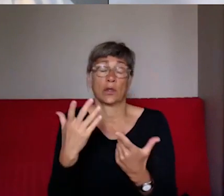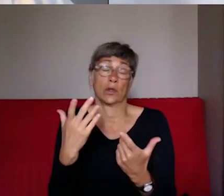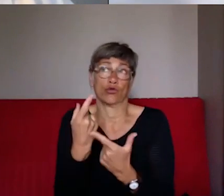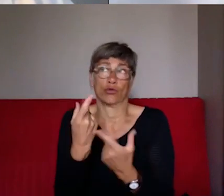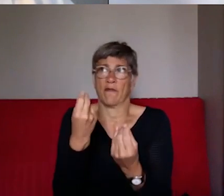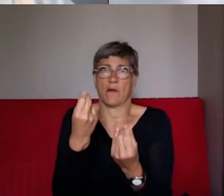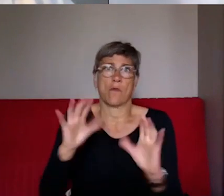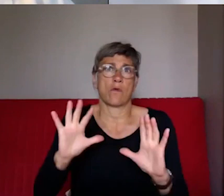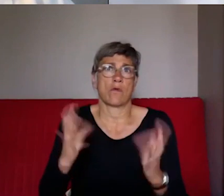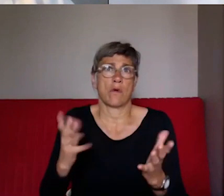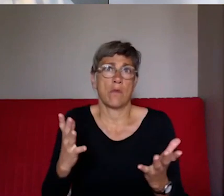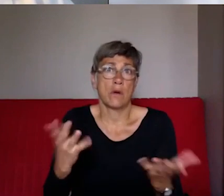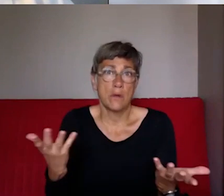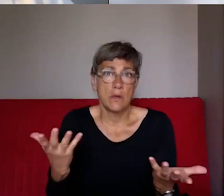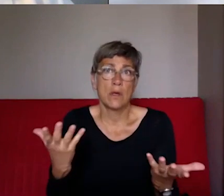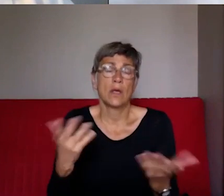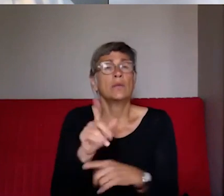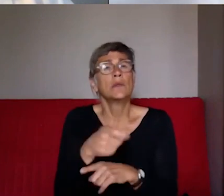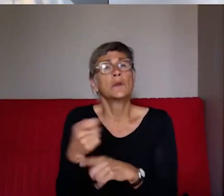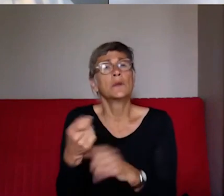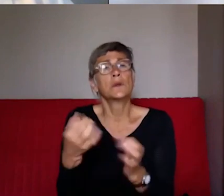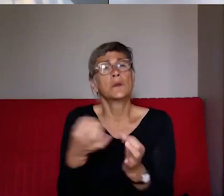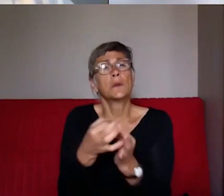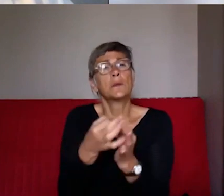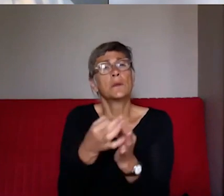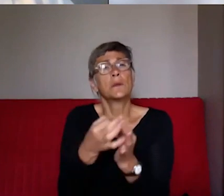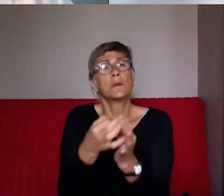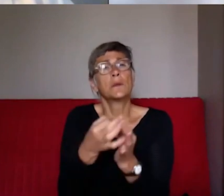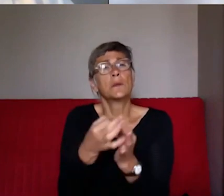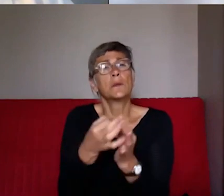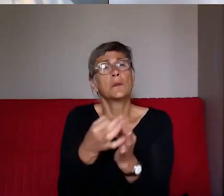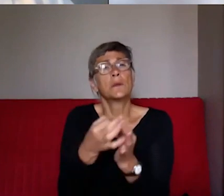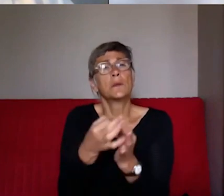sûr qu'un bilan de compétences, ça doit être financé.